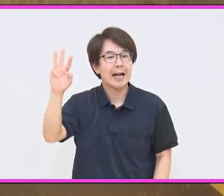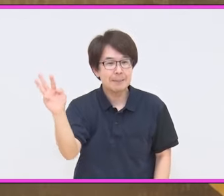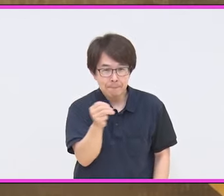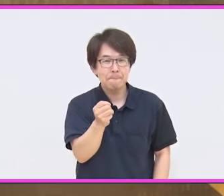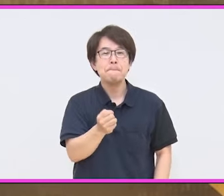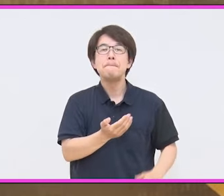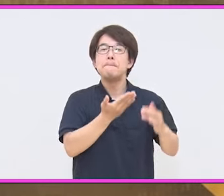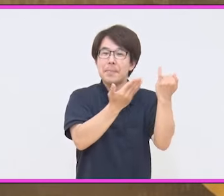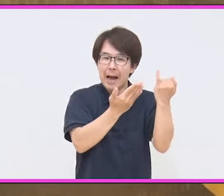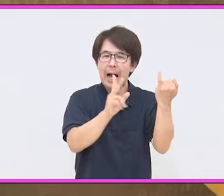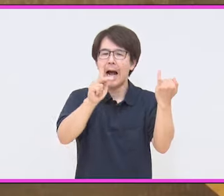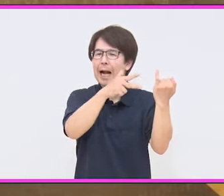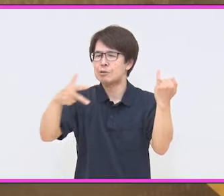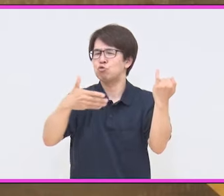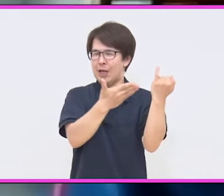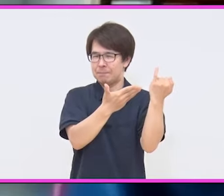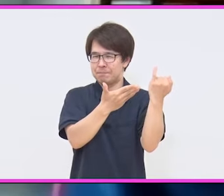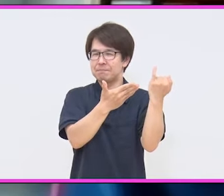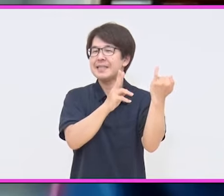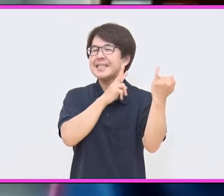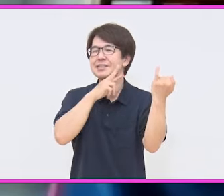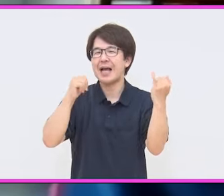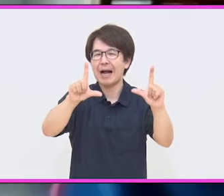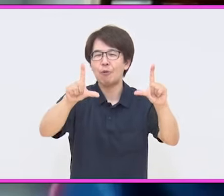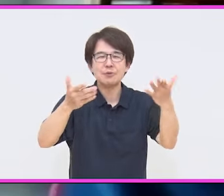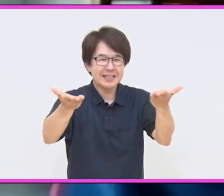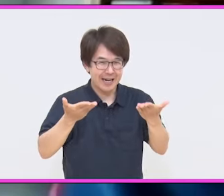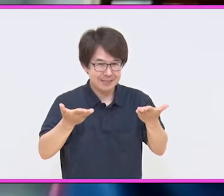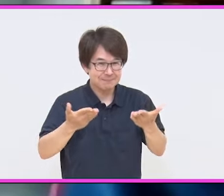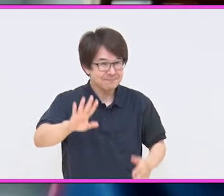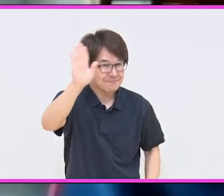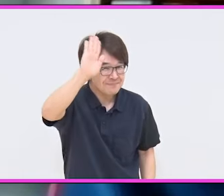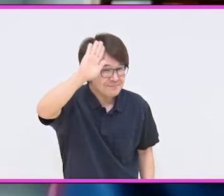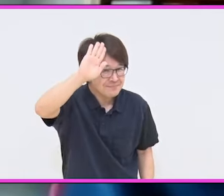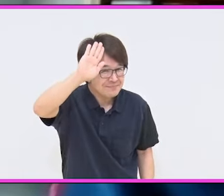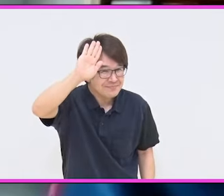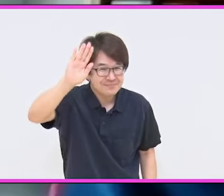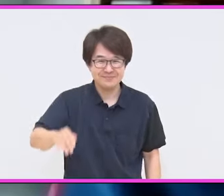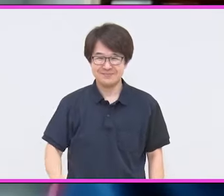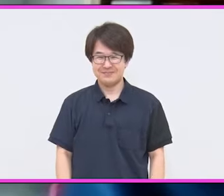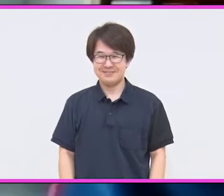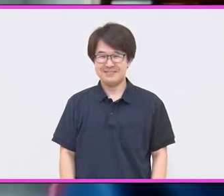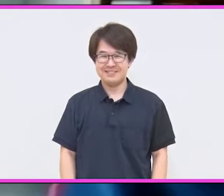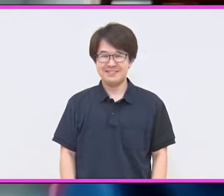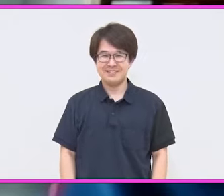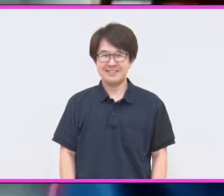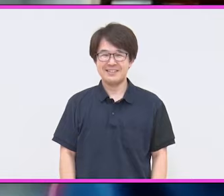。イギリスよりご出演いただきます。カズさん、よろしくお願いします。